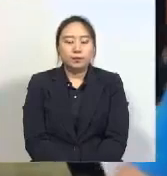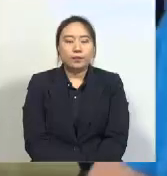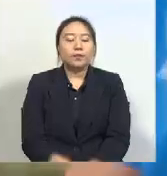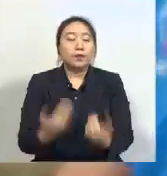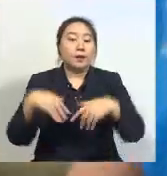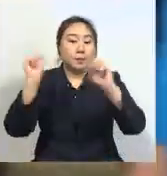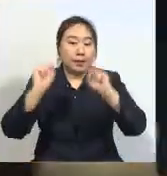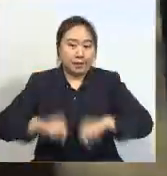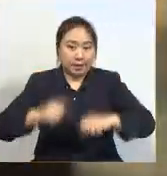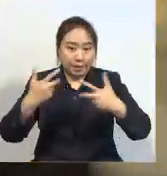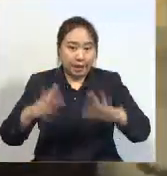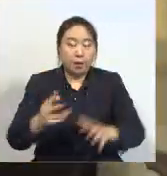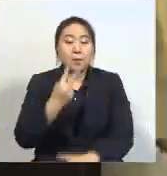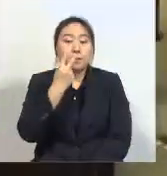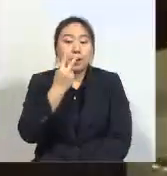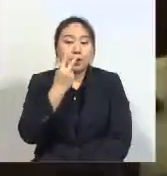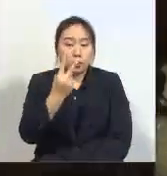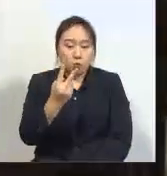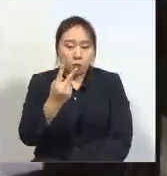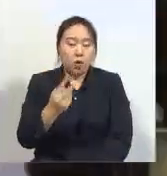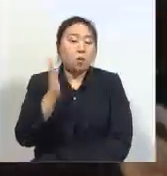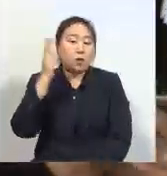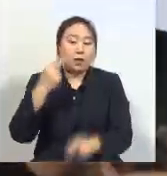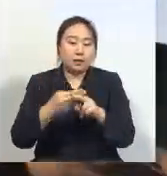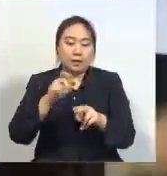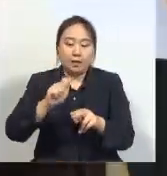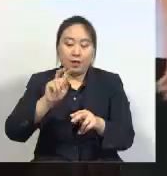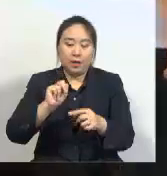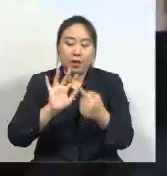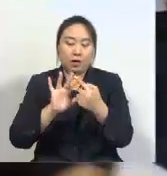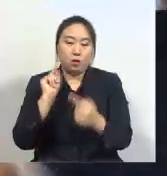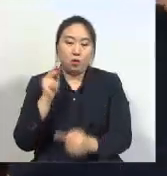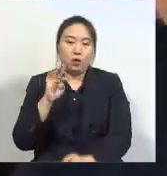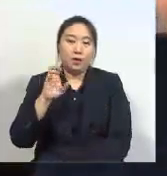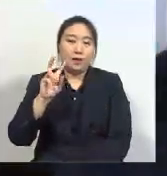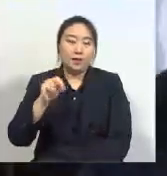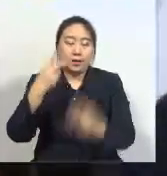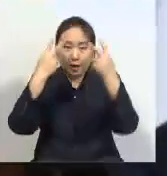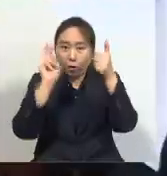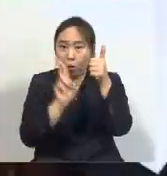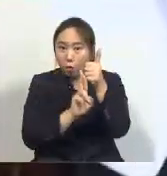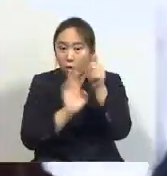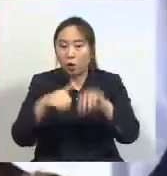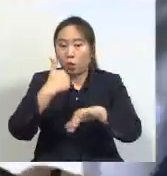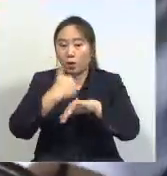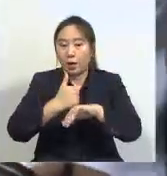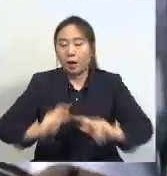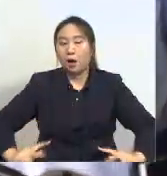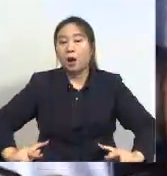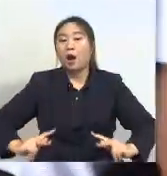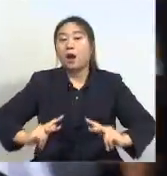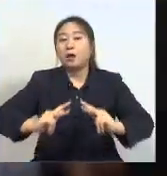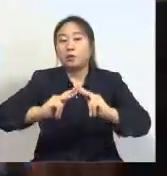พอมีมติออกมาแบบนี้นะคะไปดูท่าทีของนายอนุทินชาญวีรกูลรองนายกรัฐมนตรีและรัฐมนตรีว่าการกระทรวงอุตสาหกร